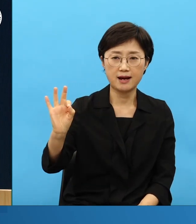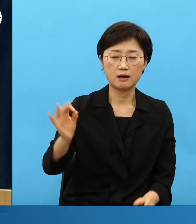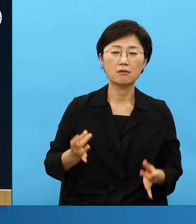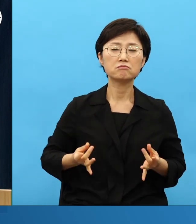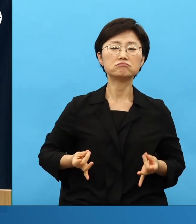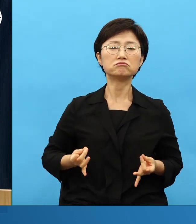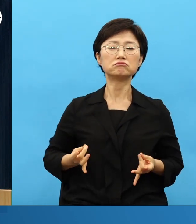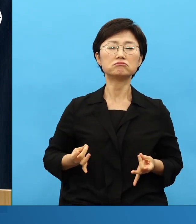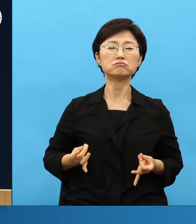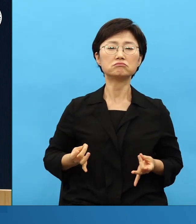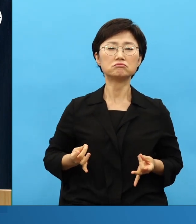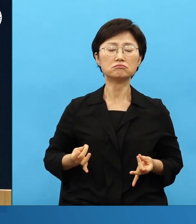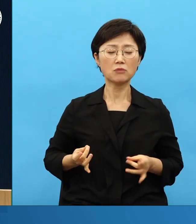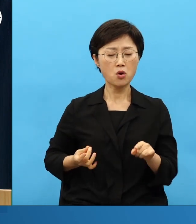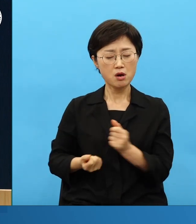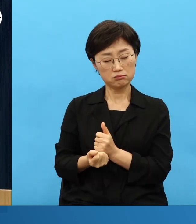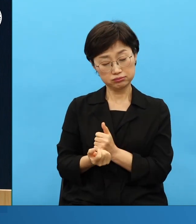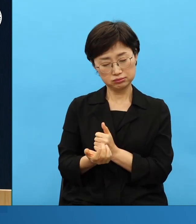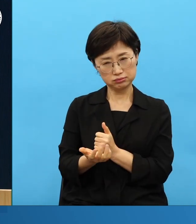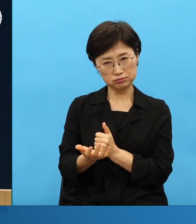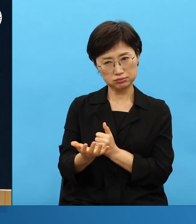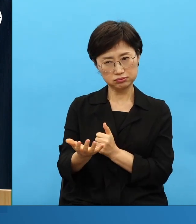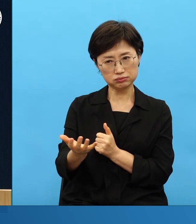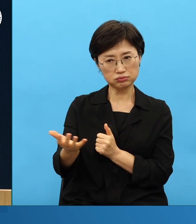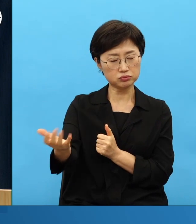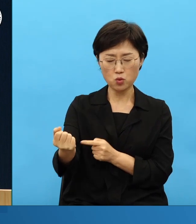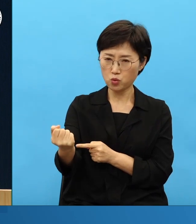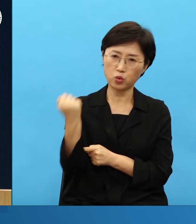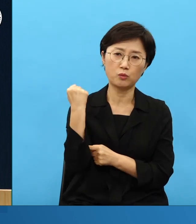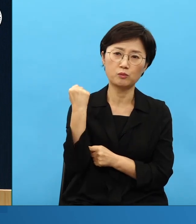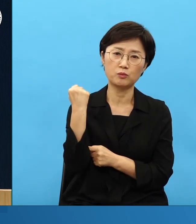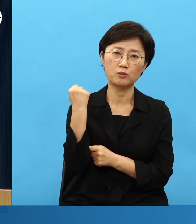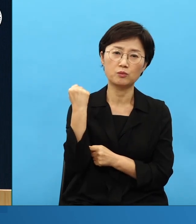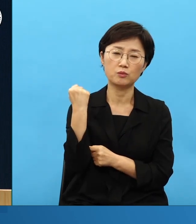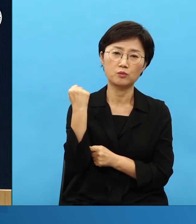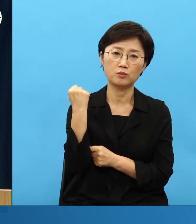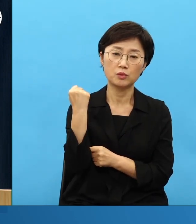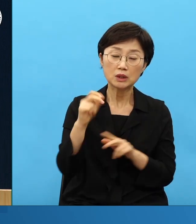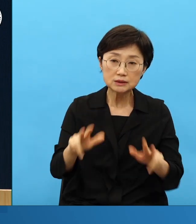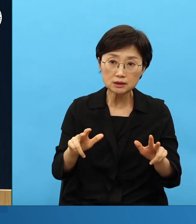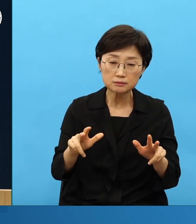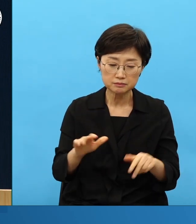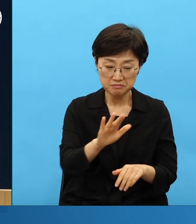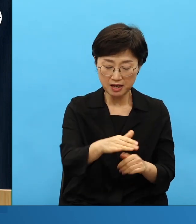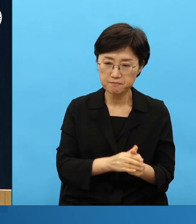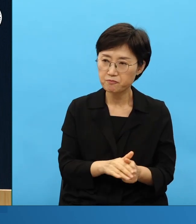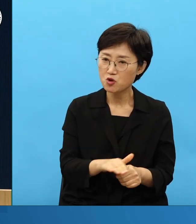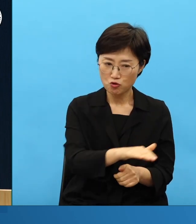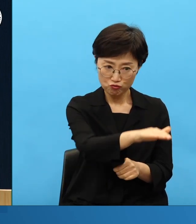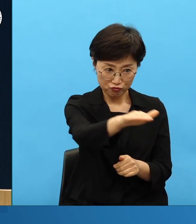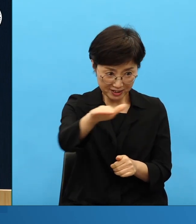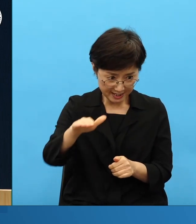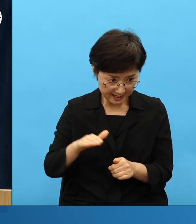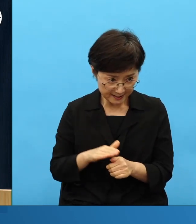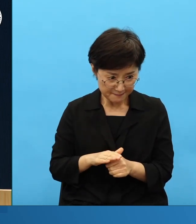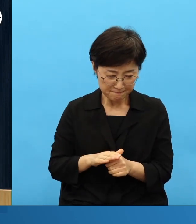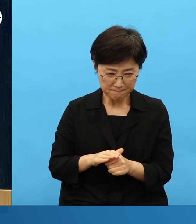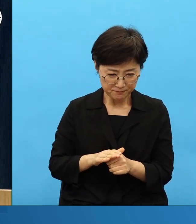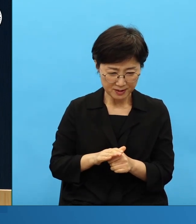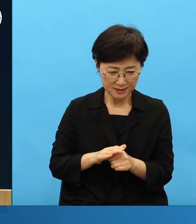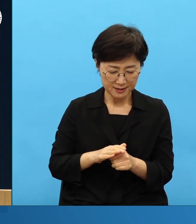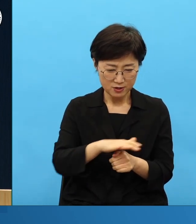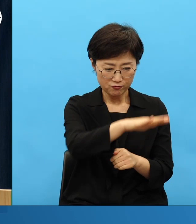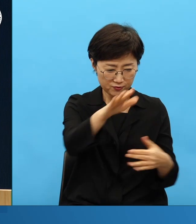지금 똑같습니다. It's the very same even now. 우리의 성을 쌓고 지금부터 우리는 완전히 세계를 정복한다.